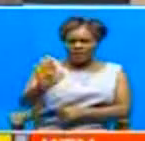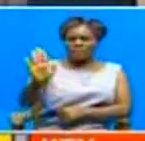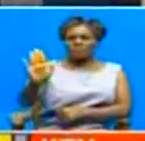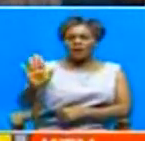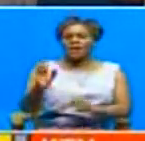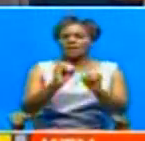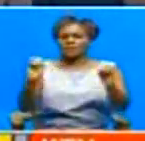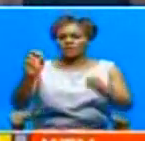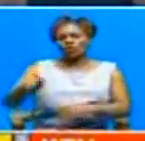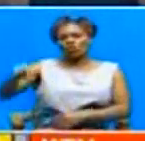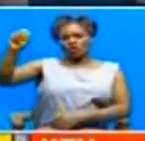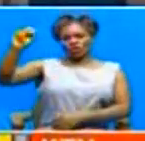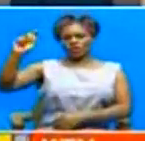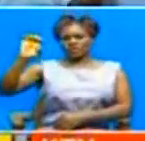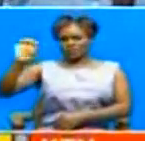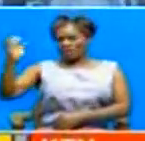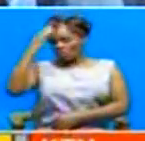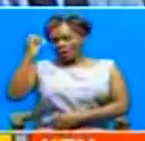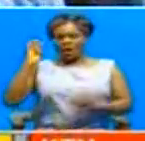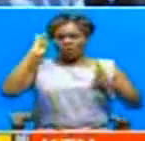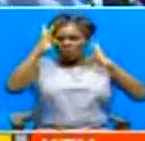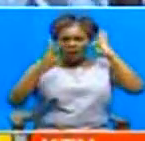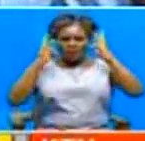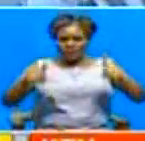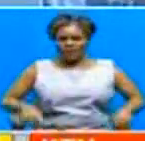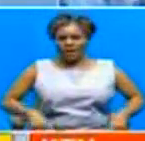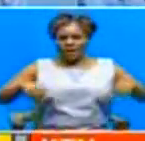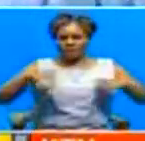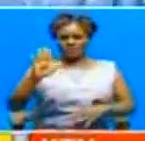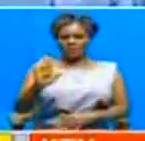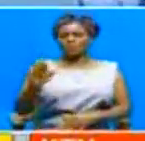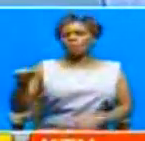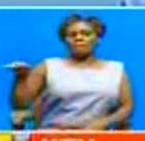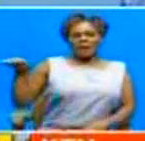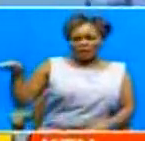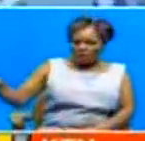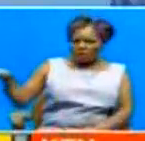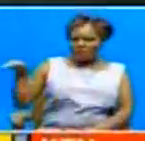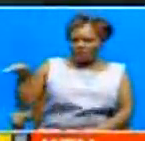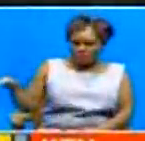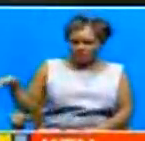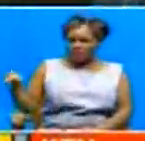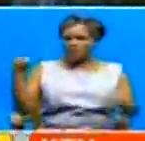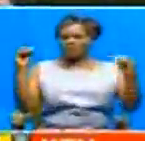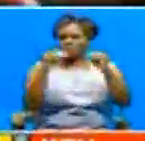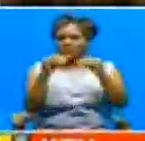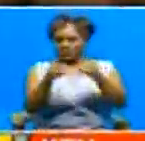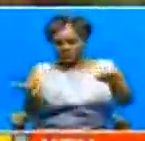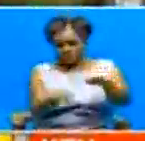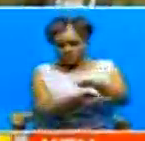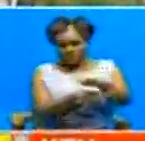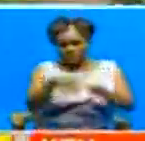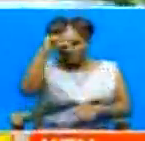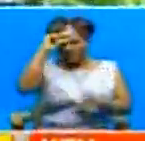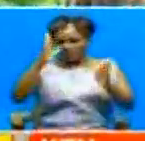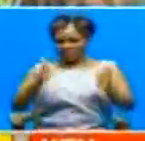la kaskazini mashariki kwa kuhofia usalama wao. Asubuhi na mapema tunampata naibu gavana wa